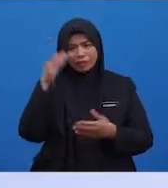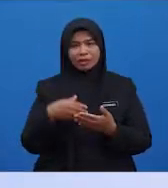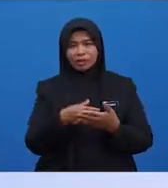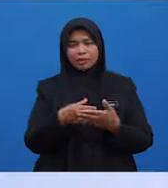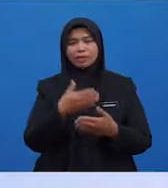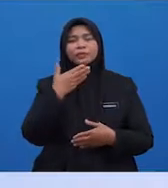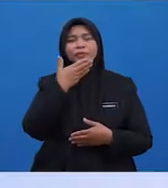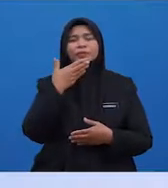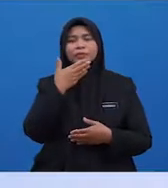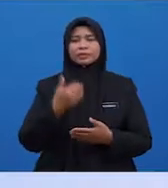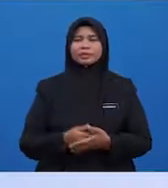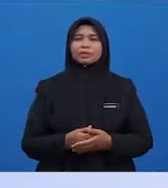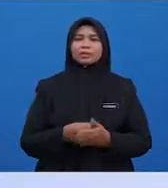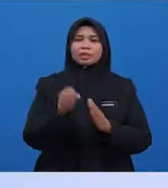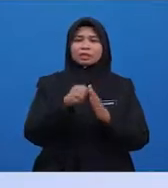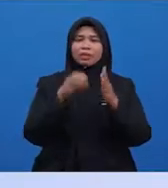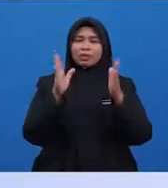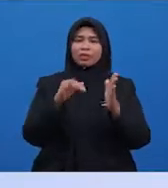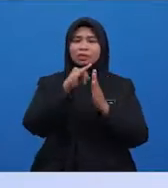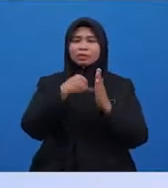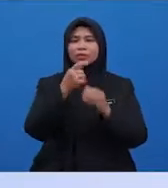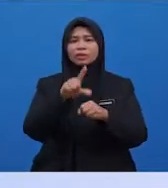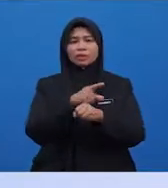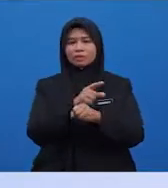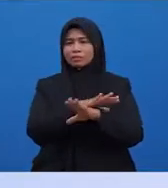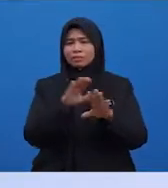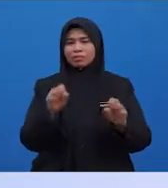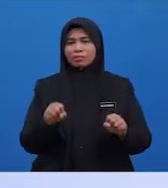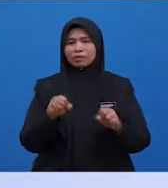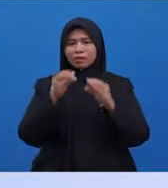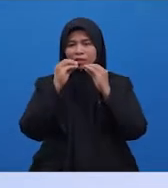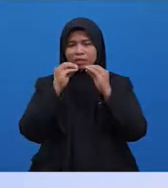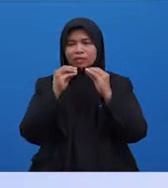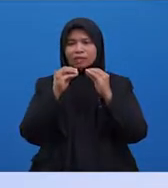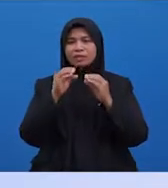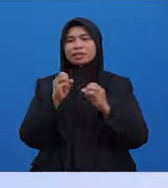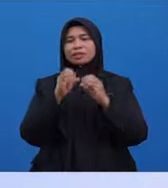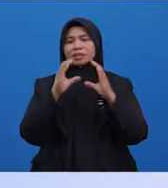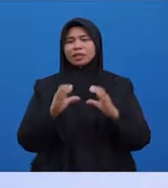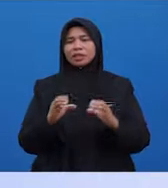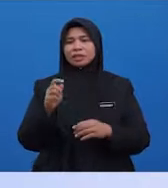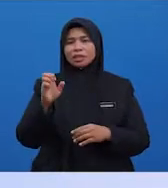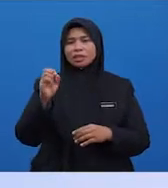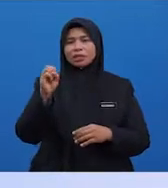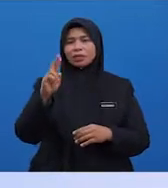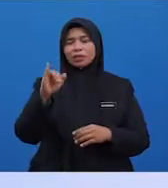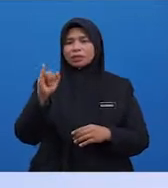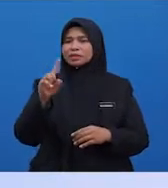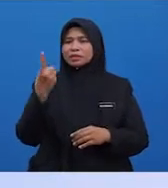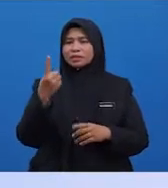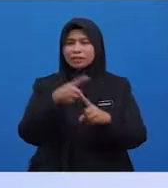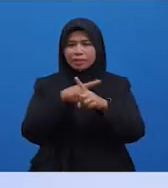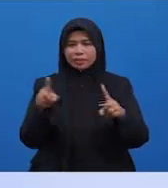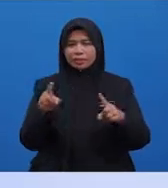muda. Seorang jurulatih tidak seharusnya mengajar secara teori sahaja,